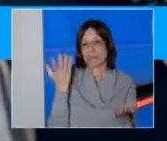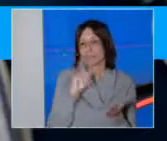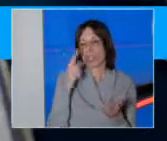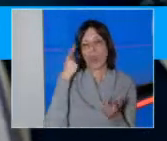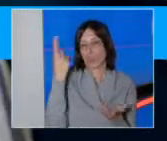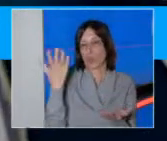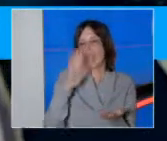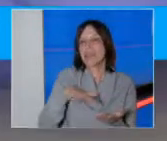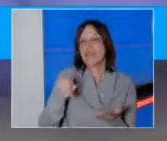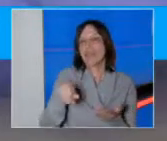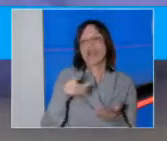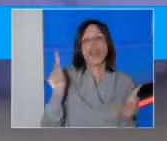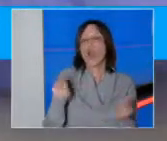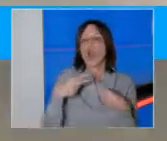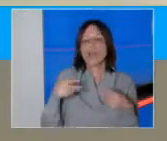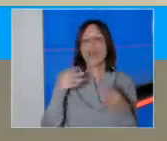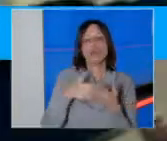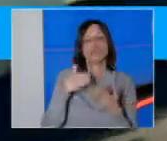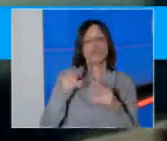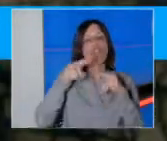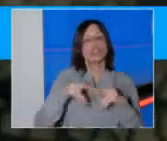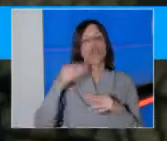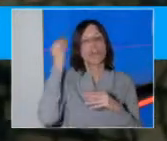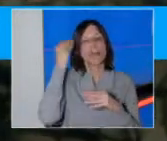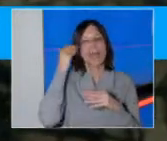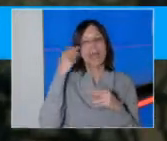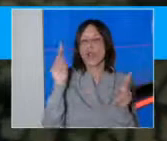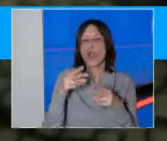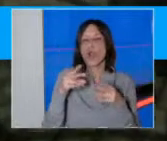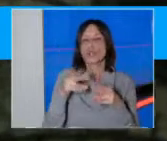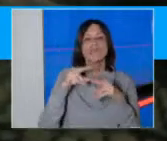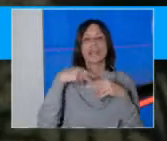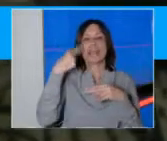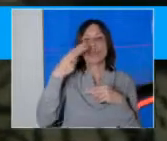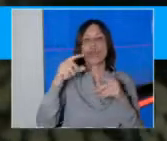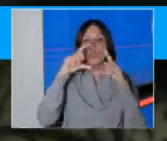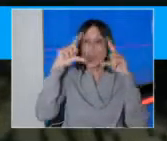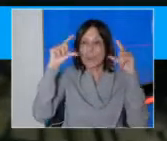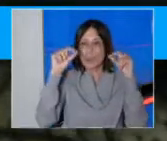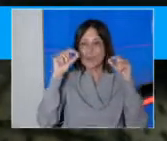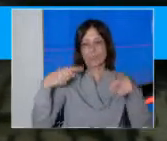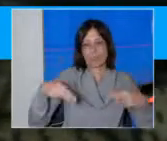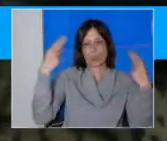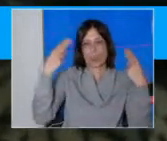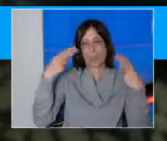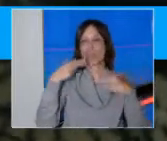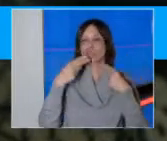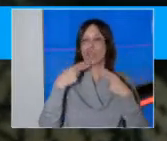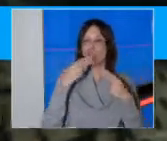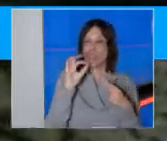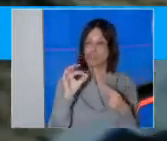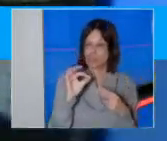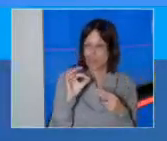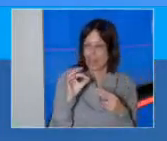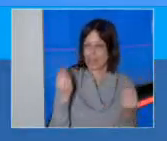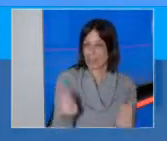הגיוני. הילדים האלה לא יכולים להמשיך להישאר בבית, הם לא יכולים להמשיך להיות קוביות בזום, כי התוצאות של הדבר הזה, אנחנו צעקנו בקיץ, ואנחנו